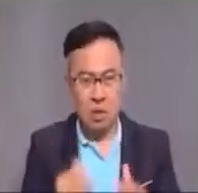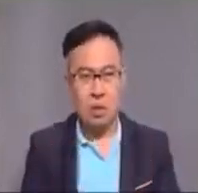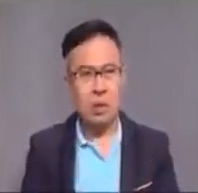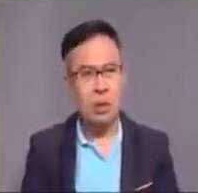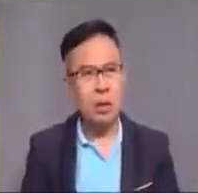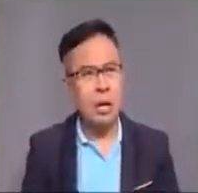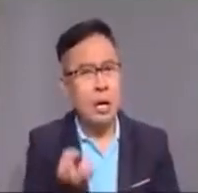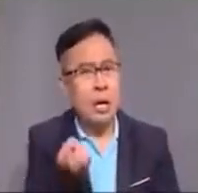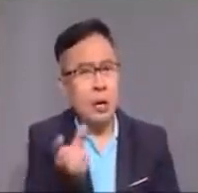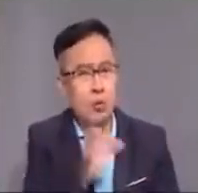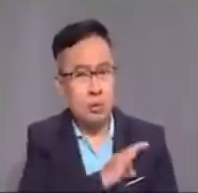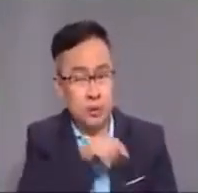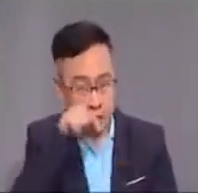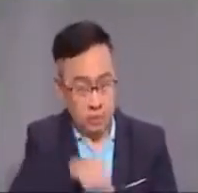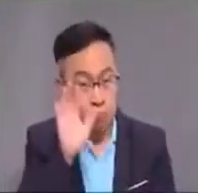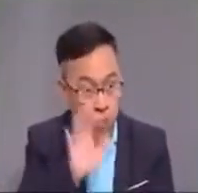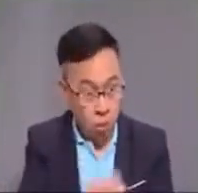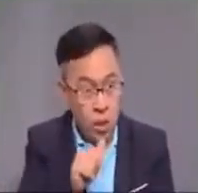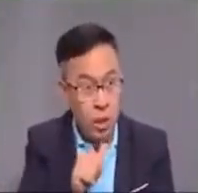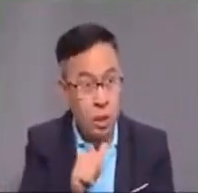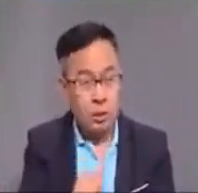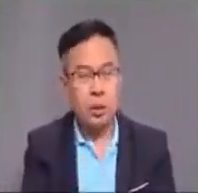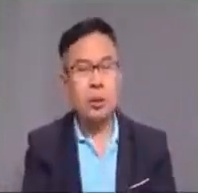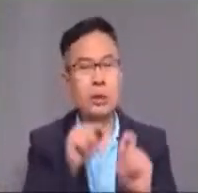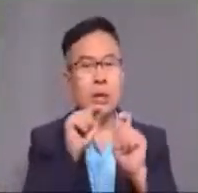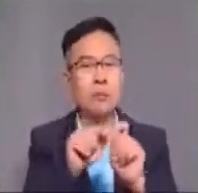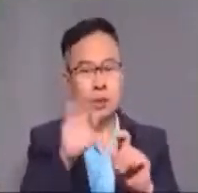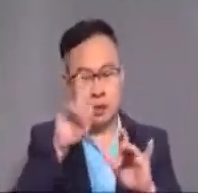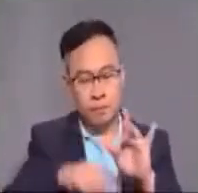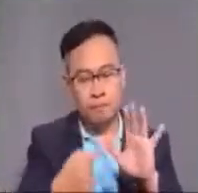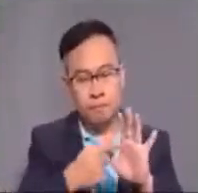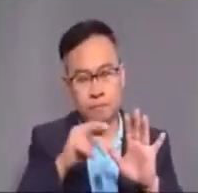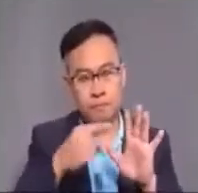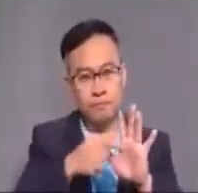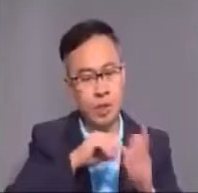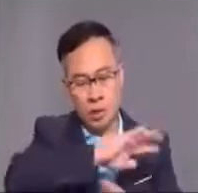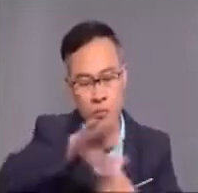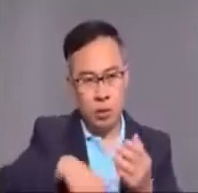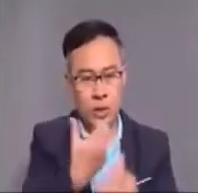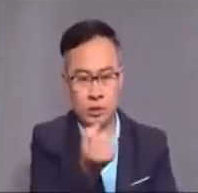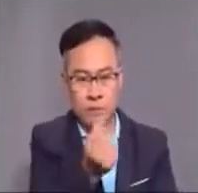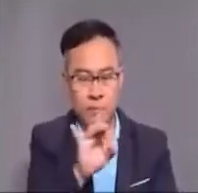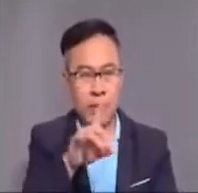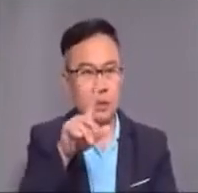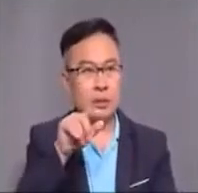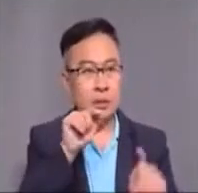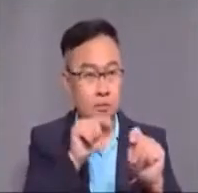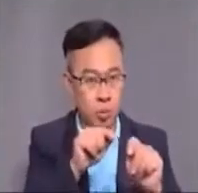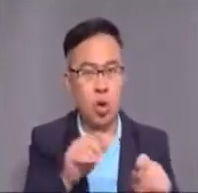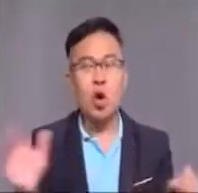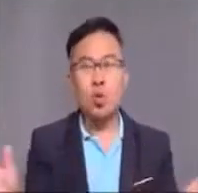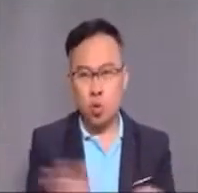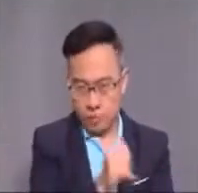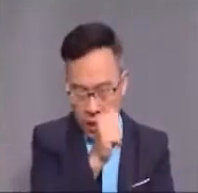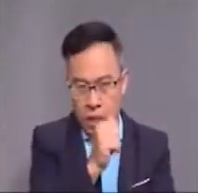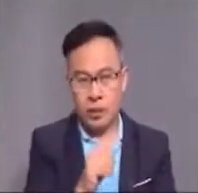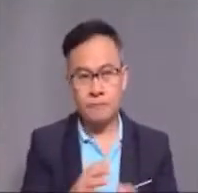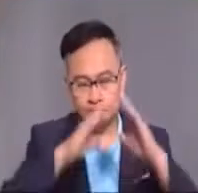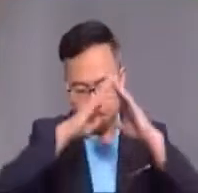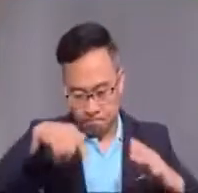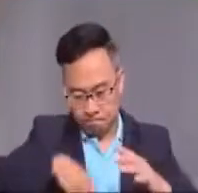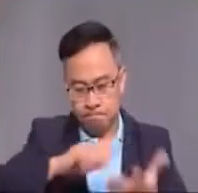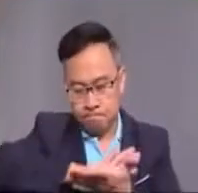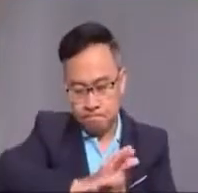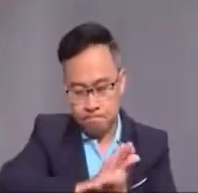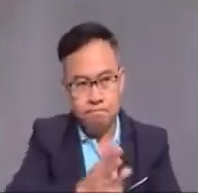ชิกนี่พอไหม ถ้าหากว่าข้าวในชุมชนทั้งอำเภอบ้านลาดเรามาพร้อมกันทั้งหมด18ตำบลโรงสีนี้สามารถรองรับได ้โอ้18ตำบลก็รองรับ